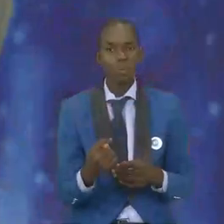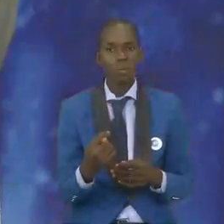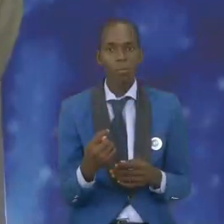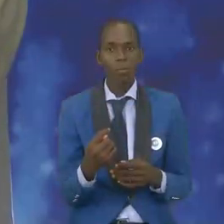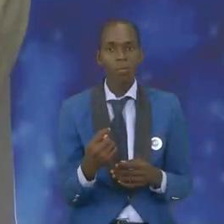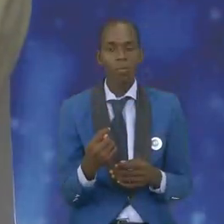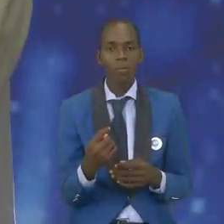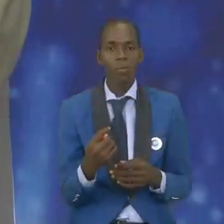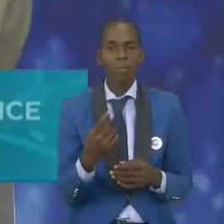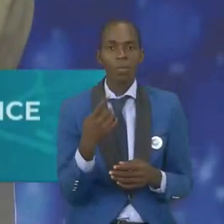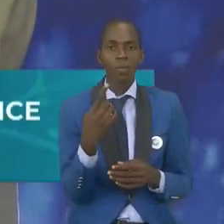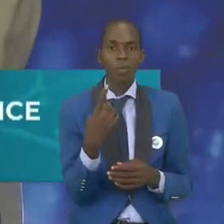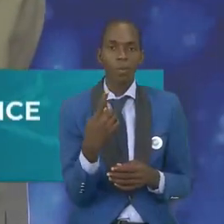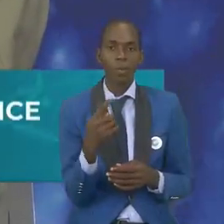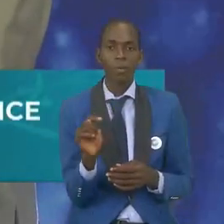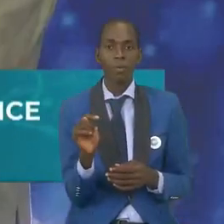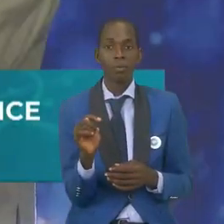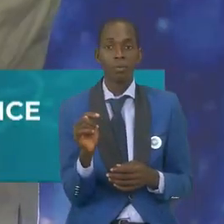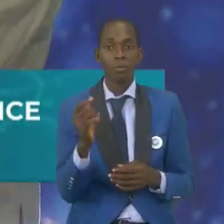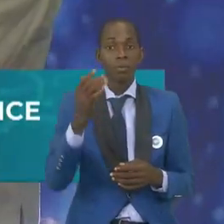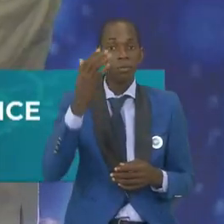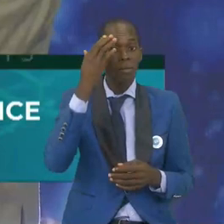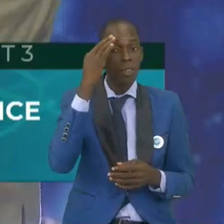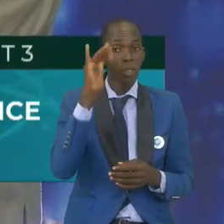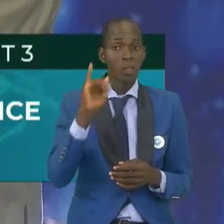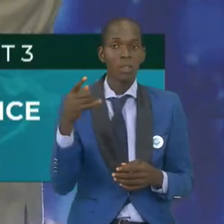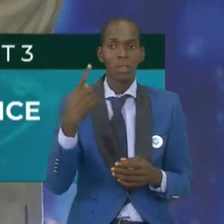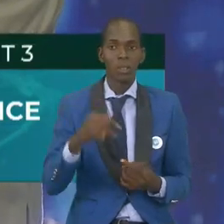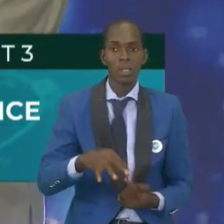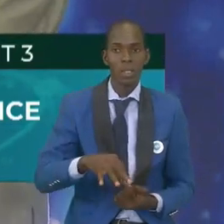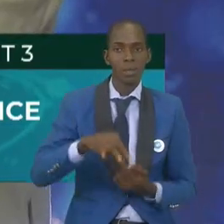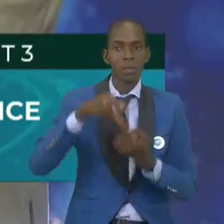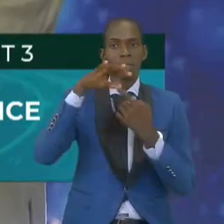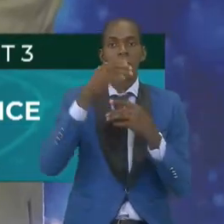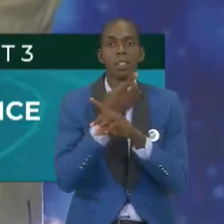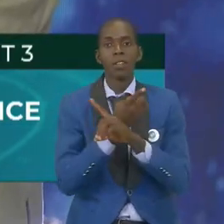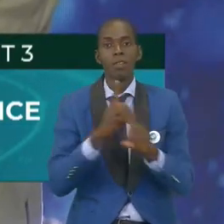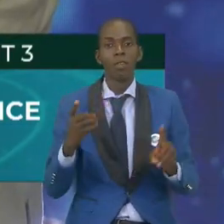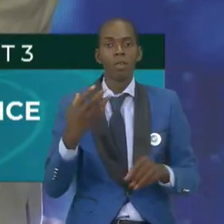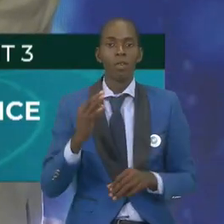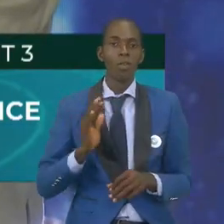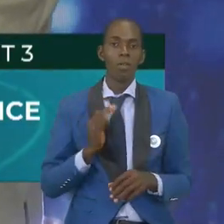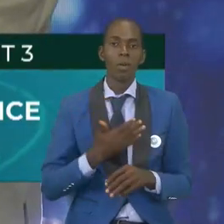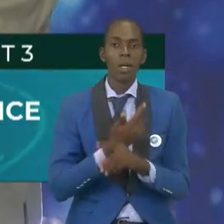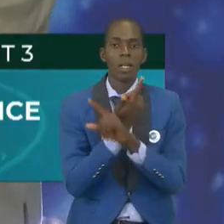Deuxième élément, réaliser la délivrance.